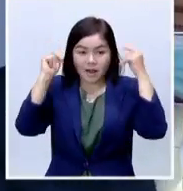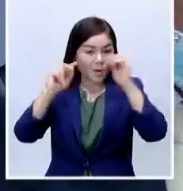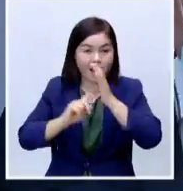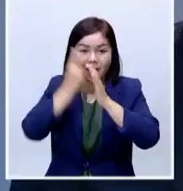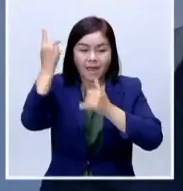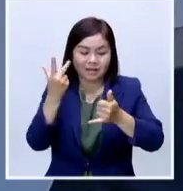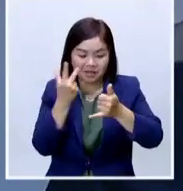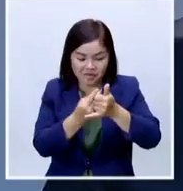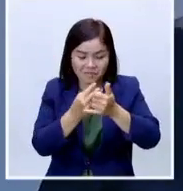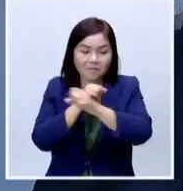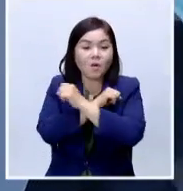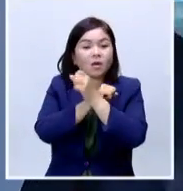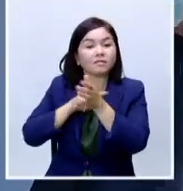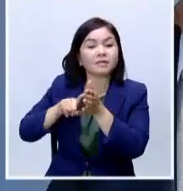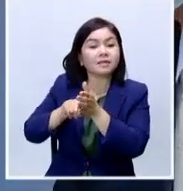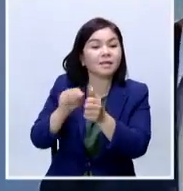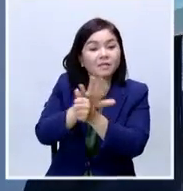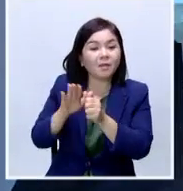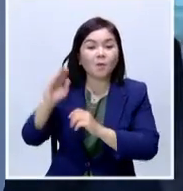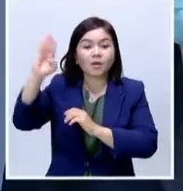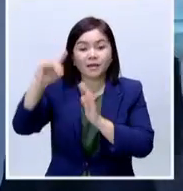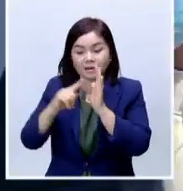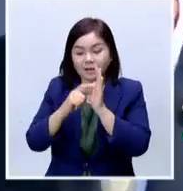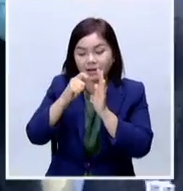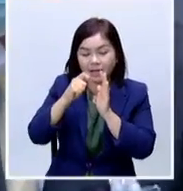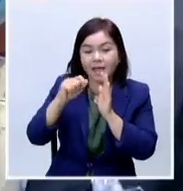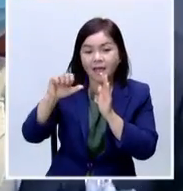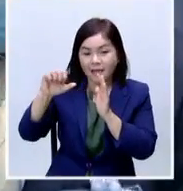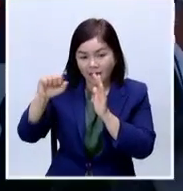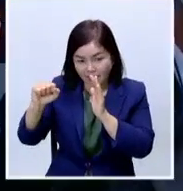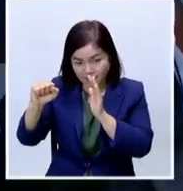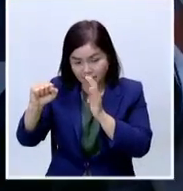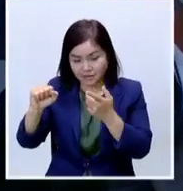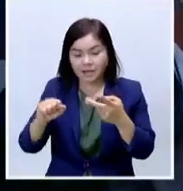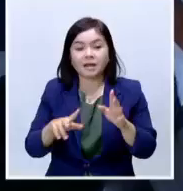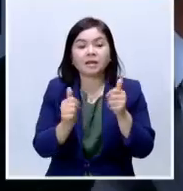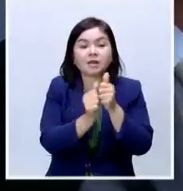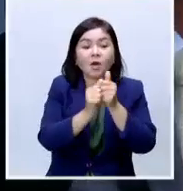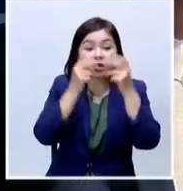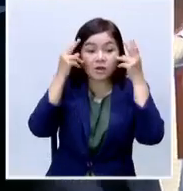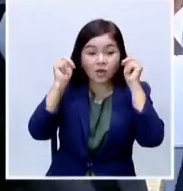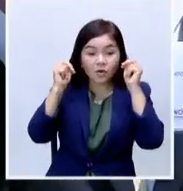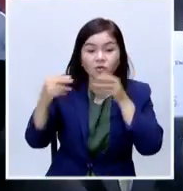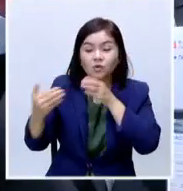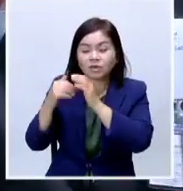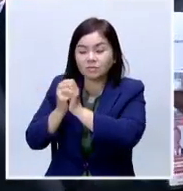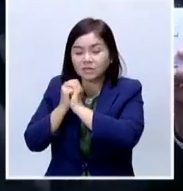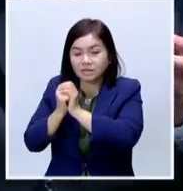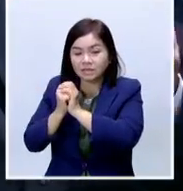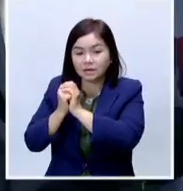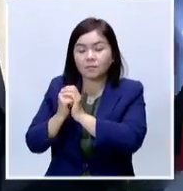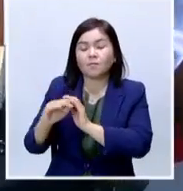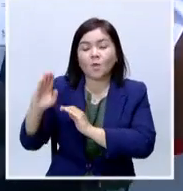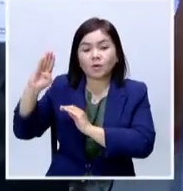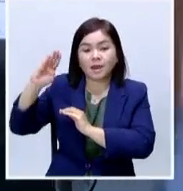ะฉีดวัคซีนต้านโควิดของ AstraZeneca ส่วนคุณอนุทินเองก็จะฉีดวัคซีนของ Sinovac นะครับจะดำเนินการฉีด